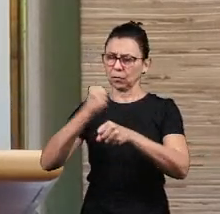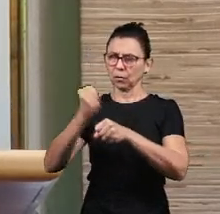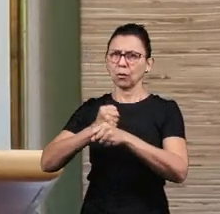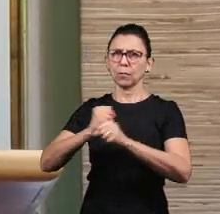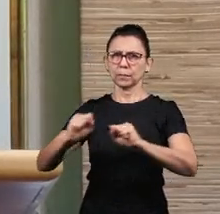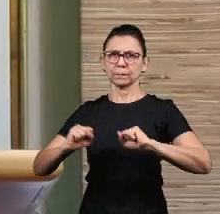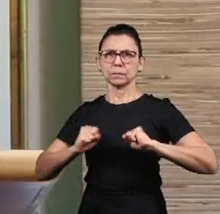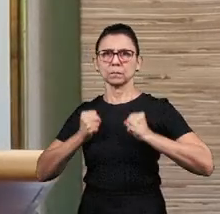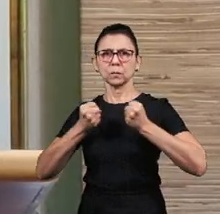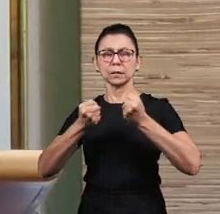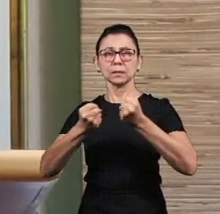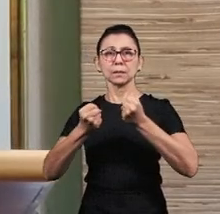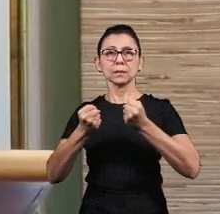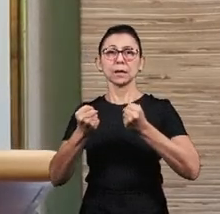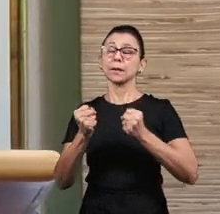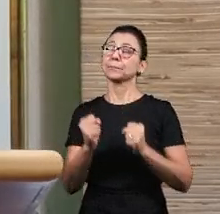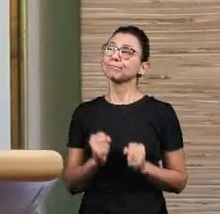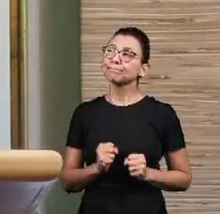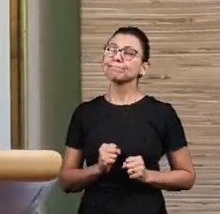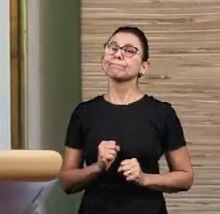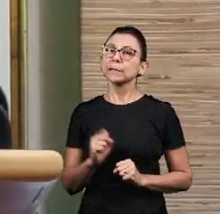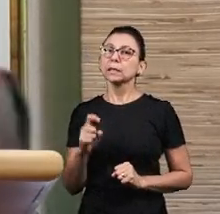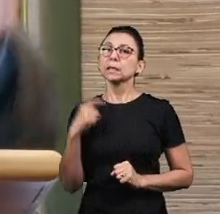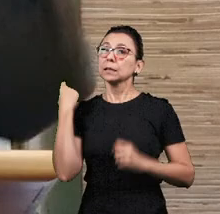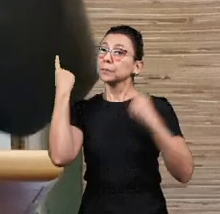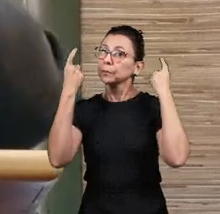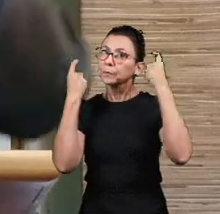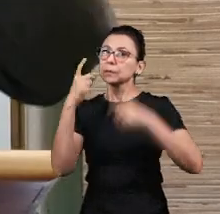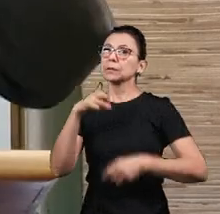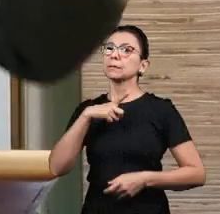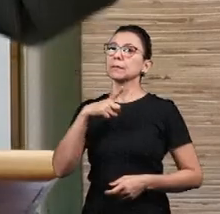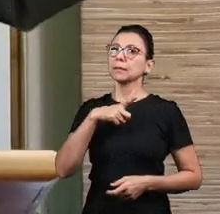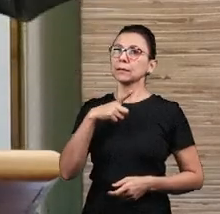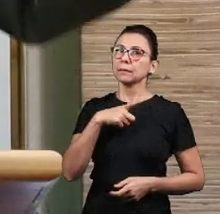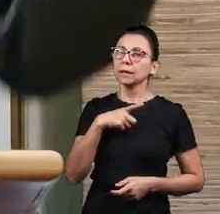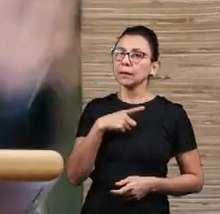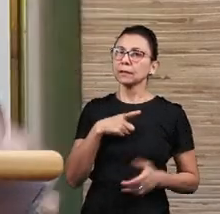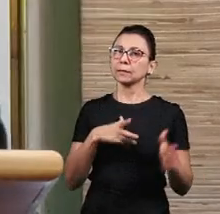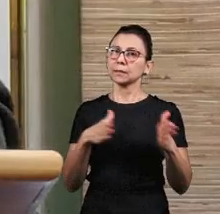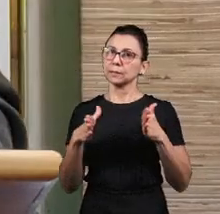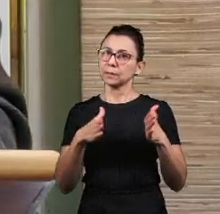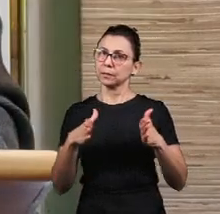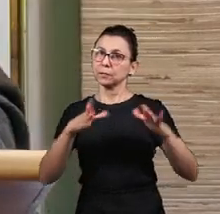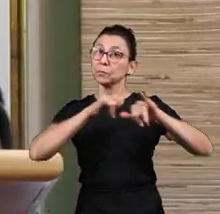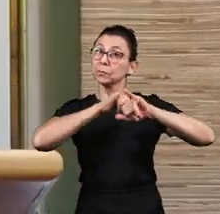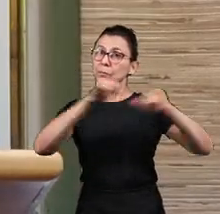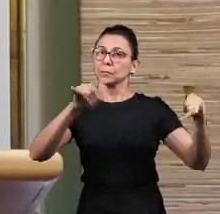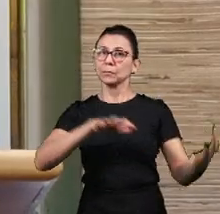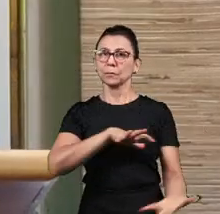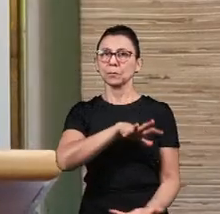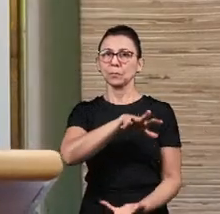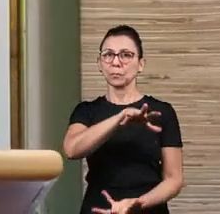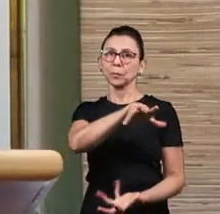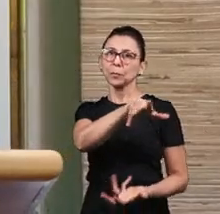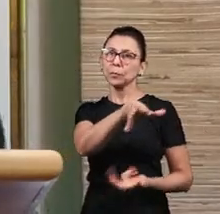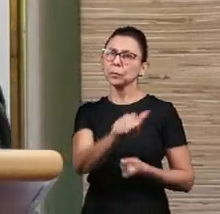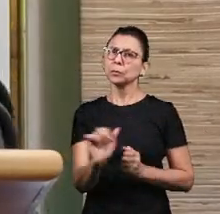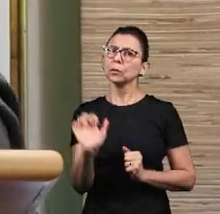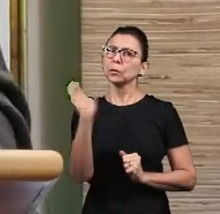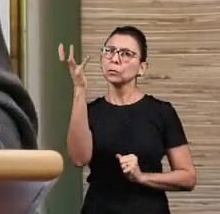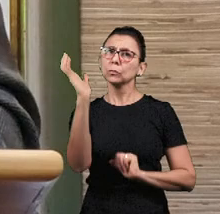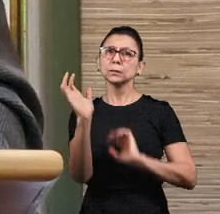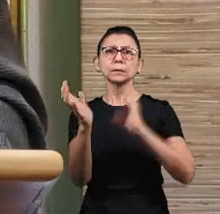jardin. Et même pas ça, ils font. Mais nous avons la préoccupation de dire à tout le monde qui est là, de dire